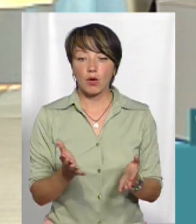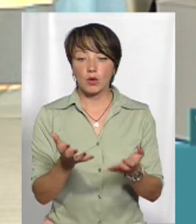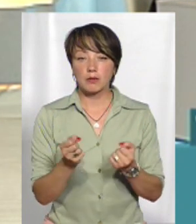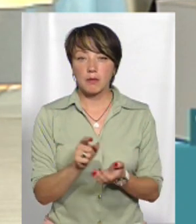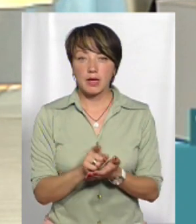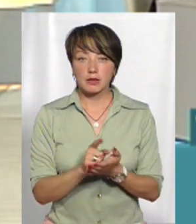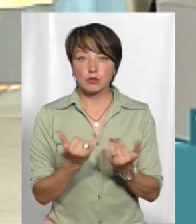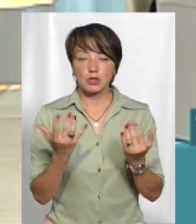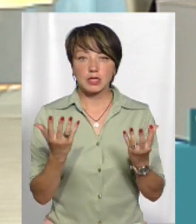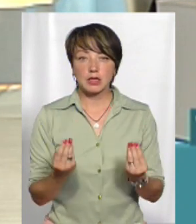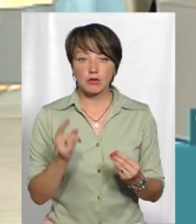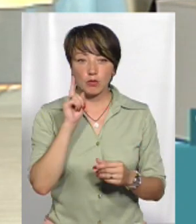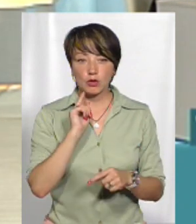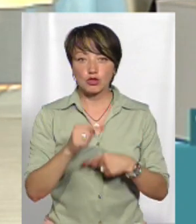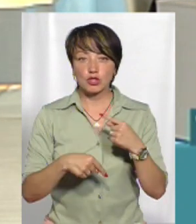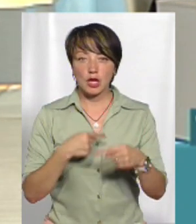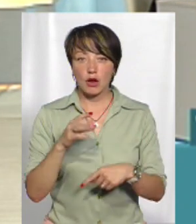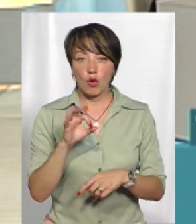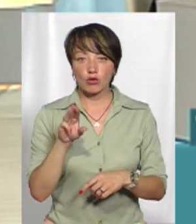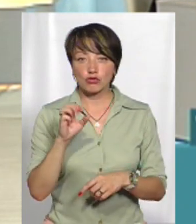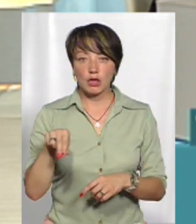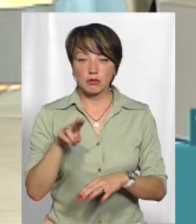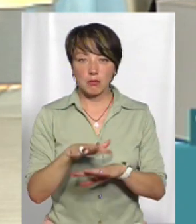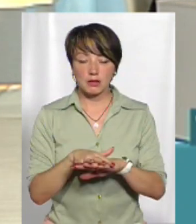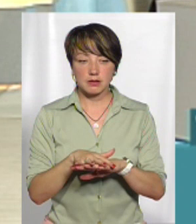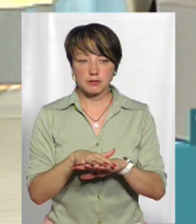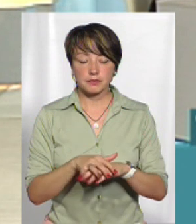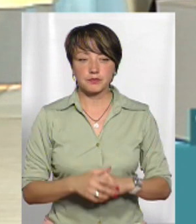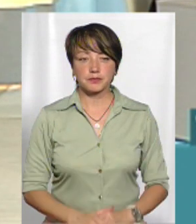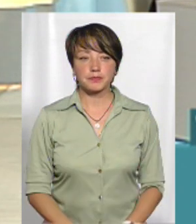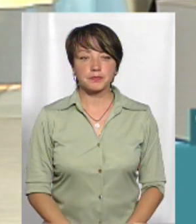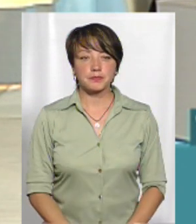отримувати пенсію на сьогоднішній день поки що через Ощадбанк.